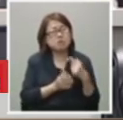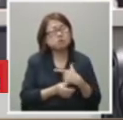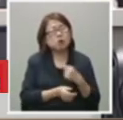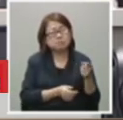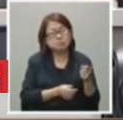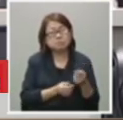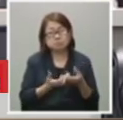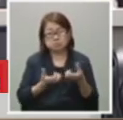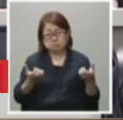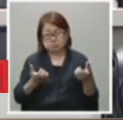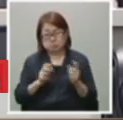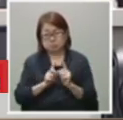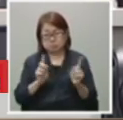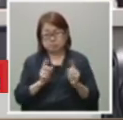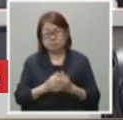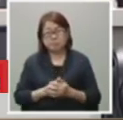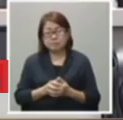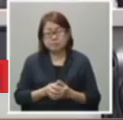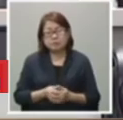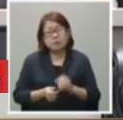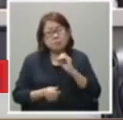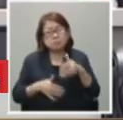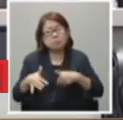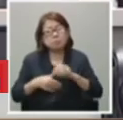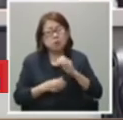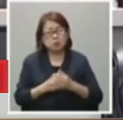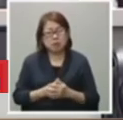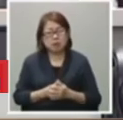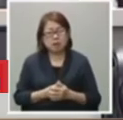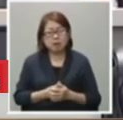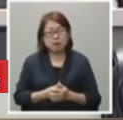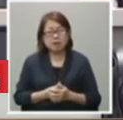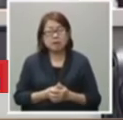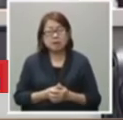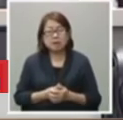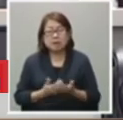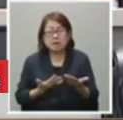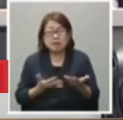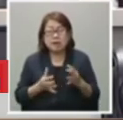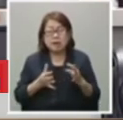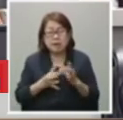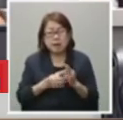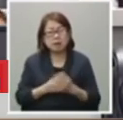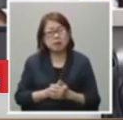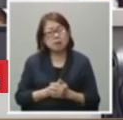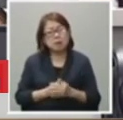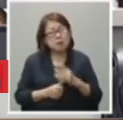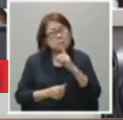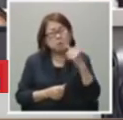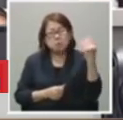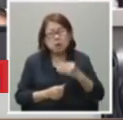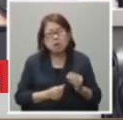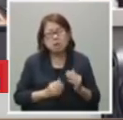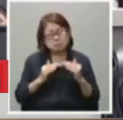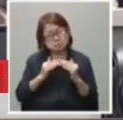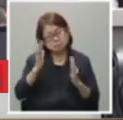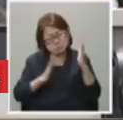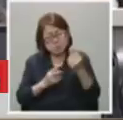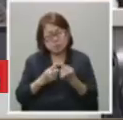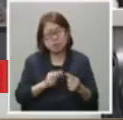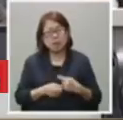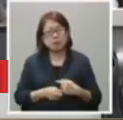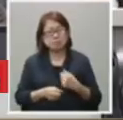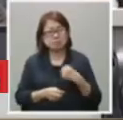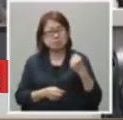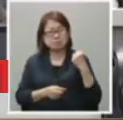อีกเรื่องหนึ่งเพราะเขาบอกว่าท่านเนี่ยใส่เสื้อคลุมประชาธิปไตยในคราบเผด็จการจริงไหมถ้าเป็นจริงท่านอธิ